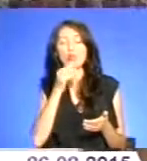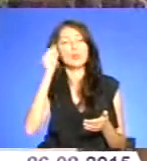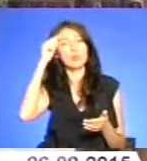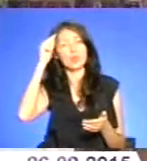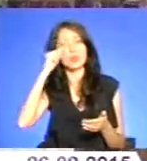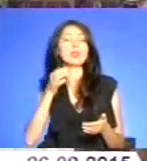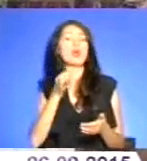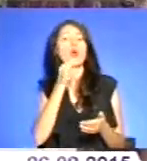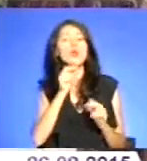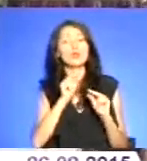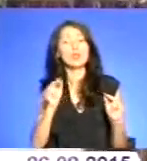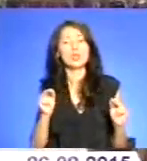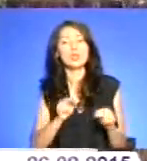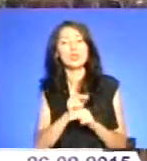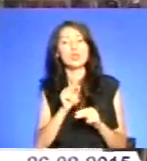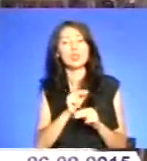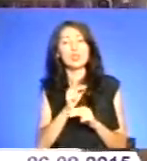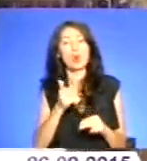викладачі, вчителі?